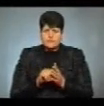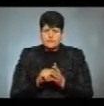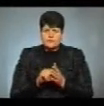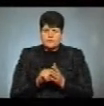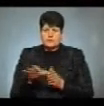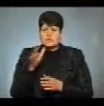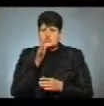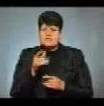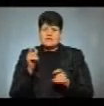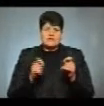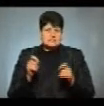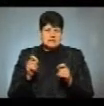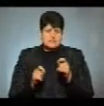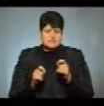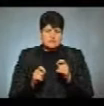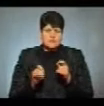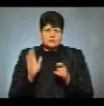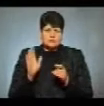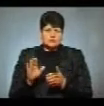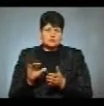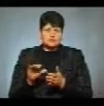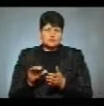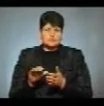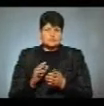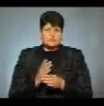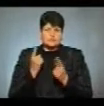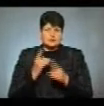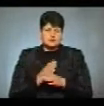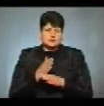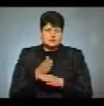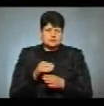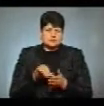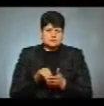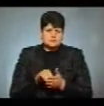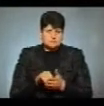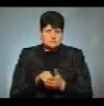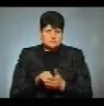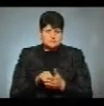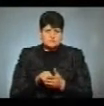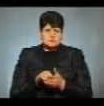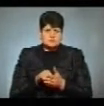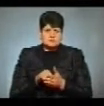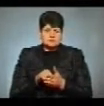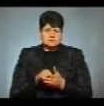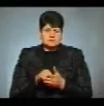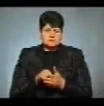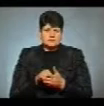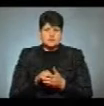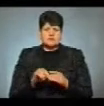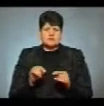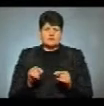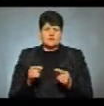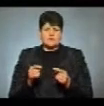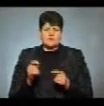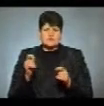фестивалю діють фотовиставки власні Бойського про Івана Марчука, також книжковий ярмарок. Зараз на